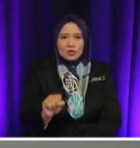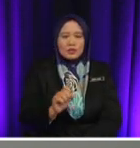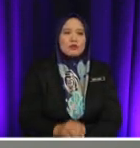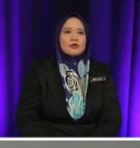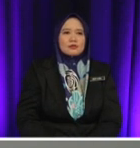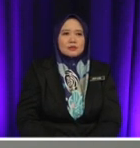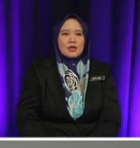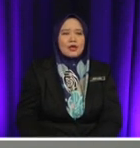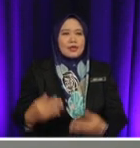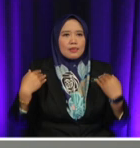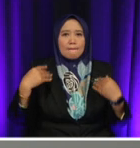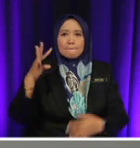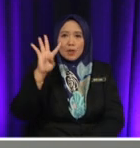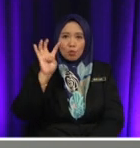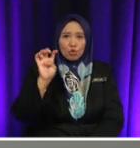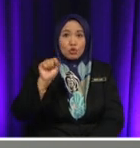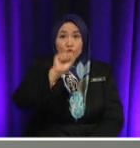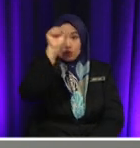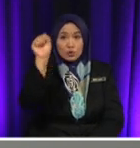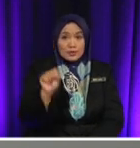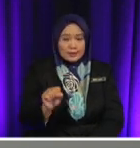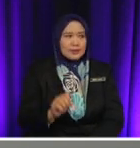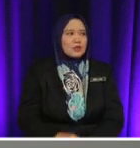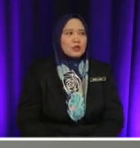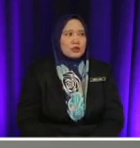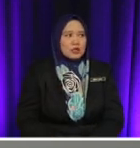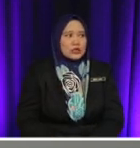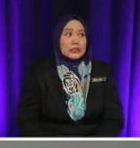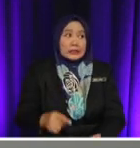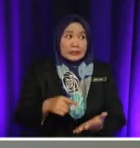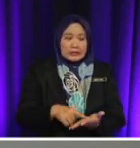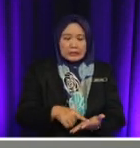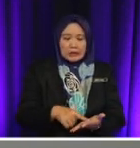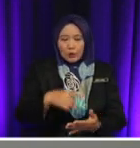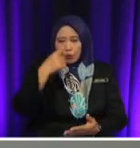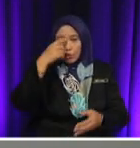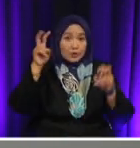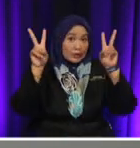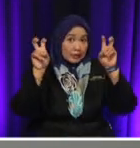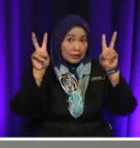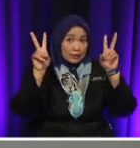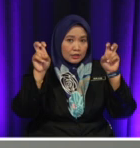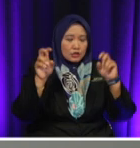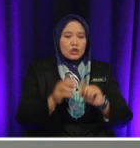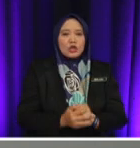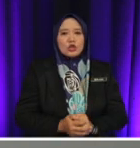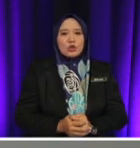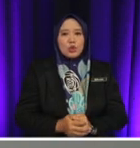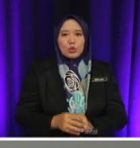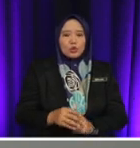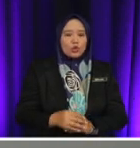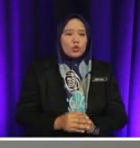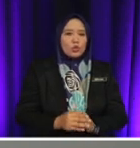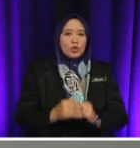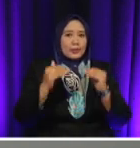40 markah okey ini adalah kandungan bab tingkatan EMP kita ada tema sat tema du tema t